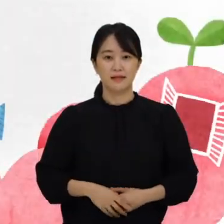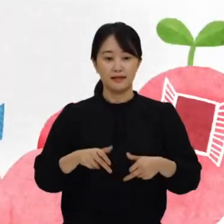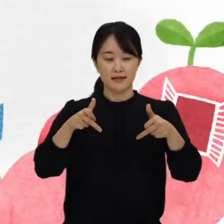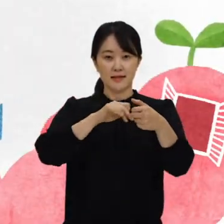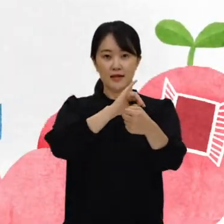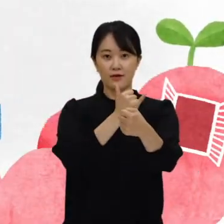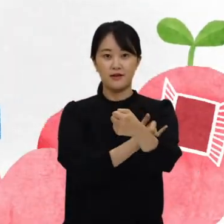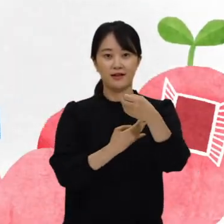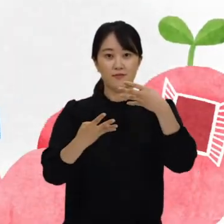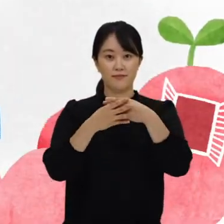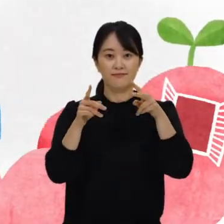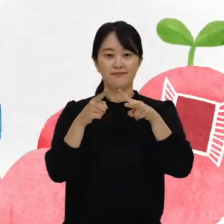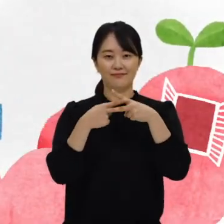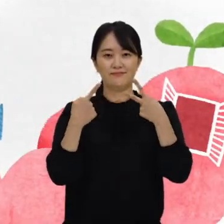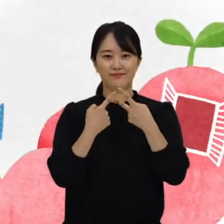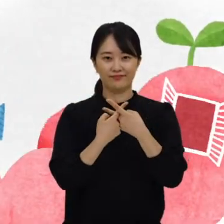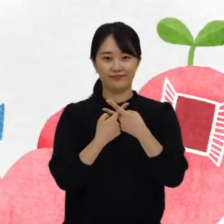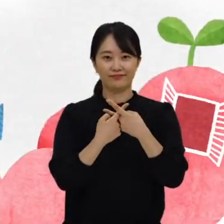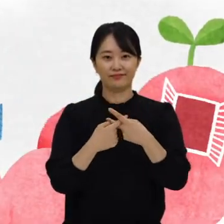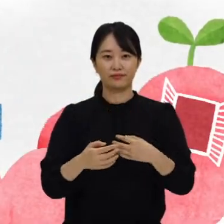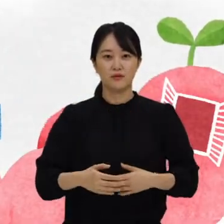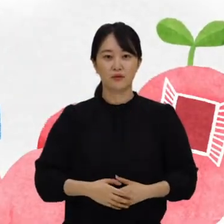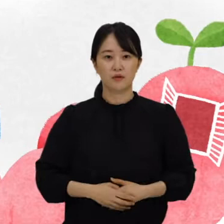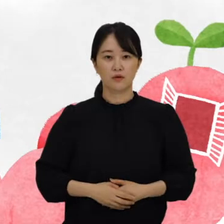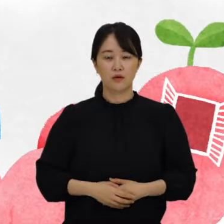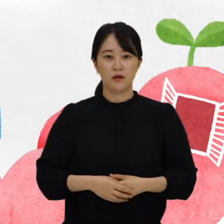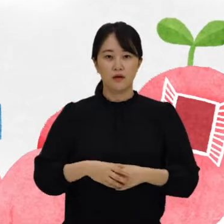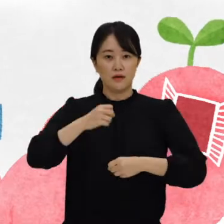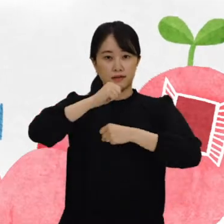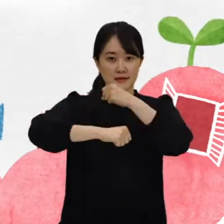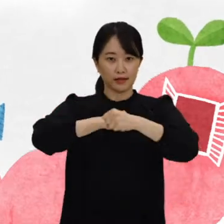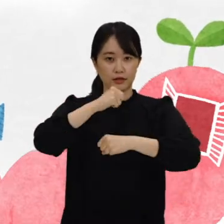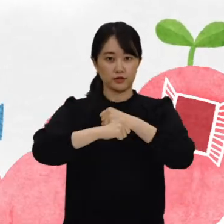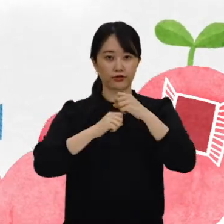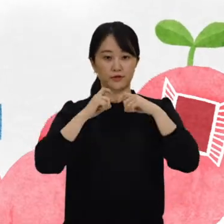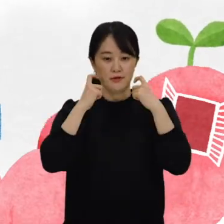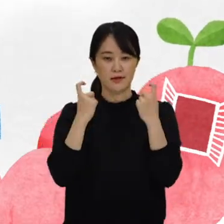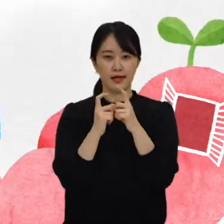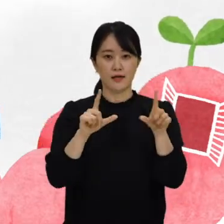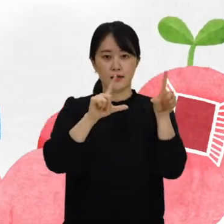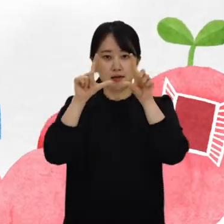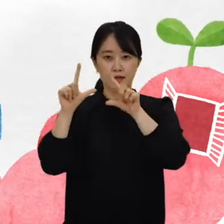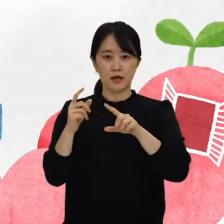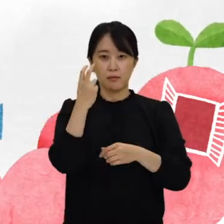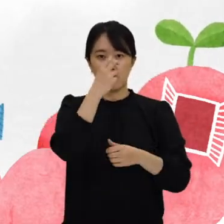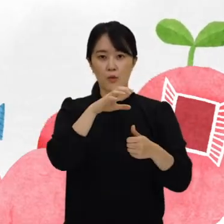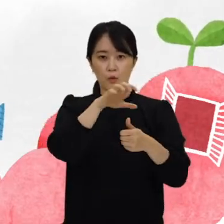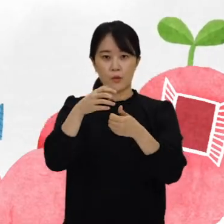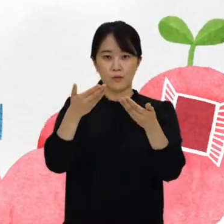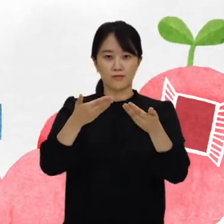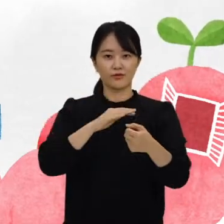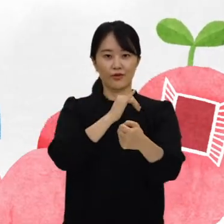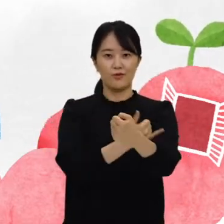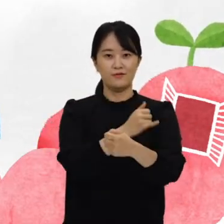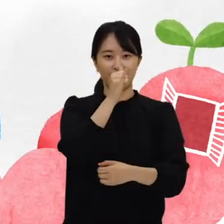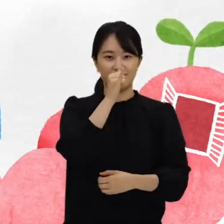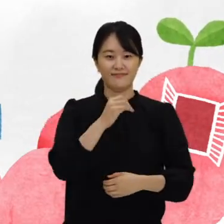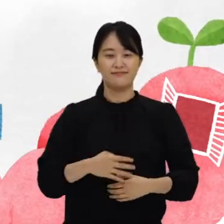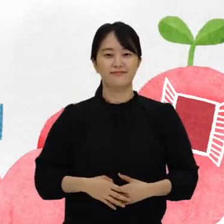유엔 장애인 권리 협약에 의해 고유성과 자유, 사생활을 보호받을 권리가